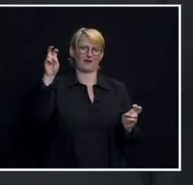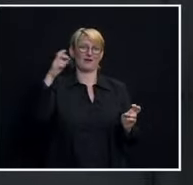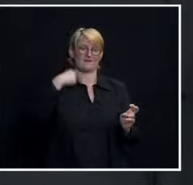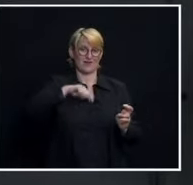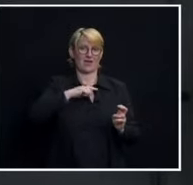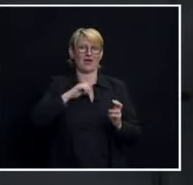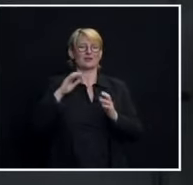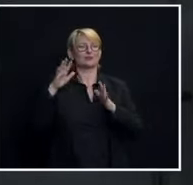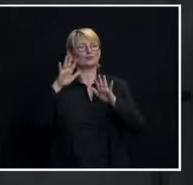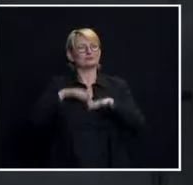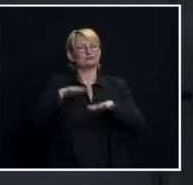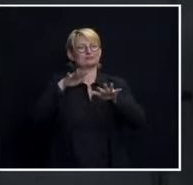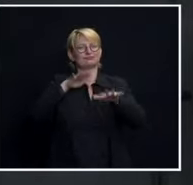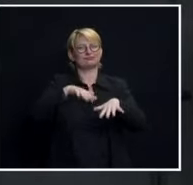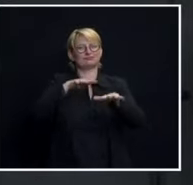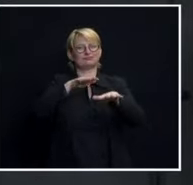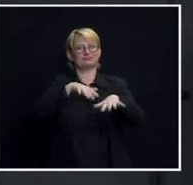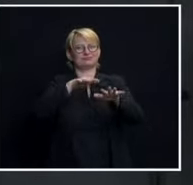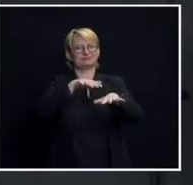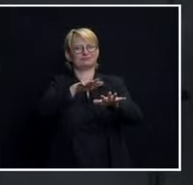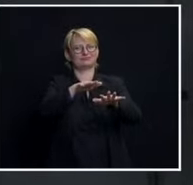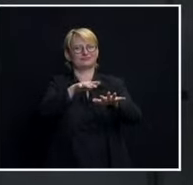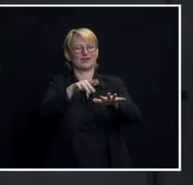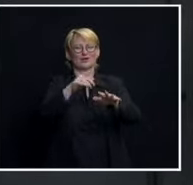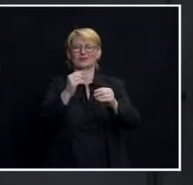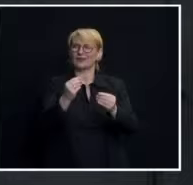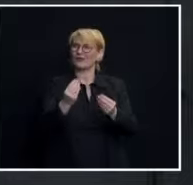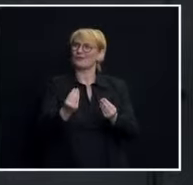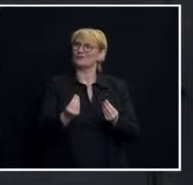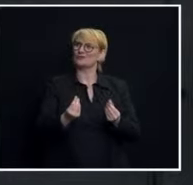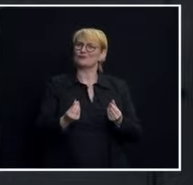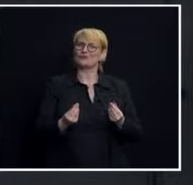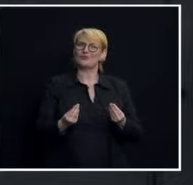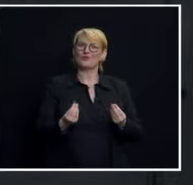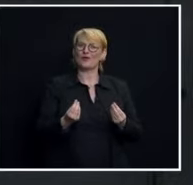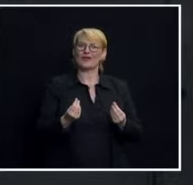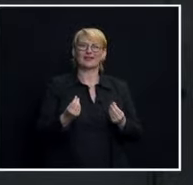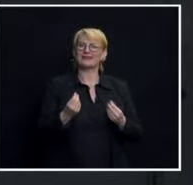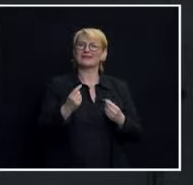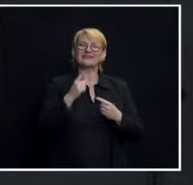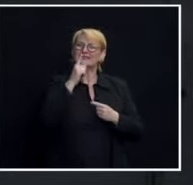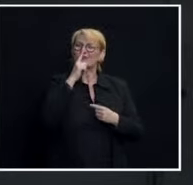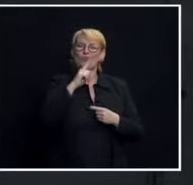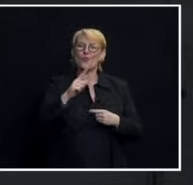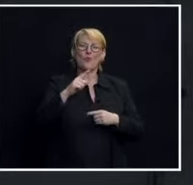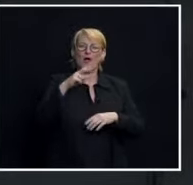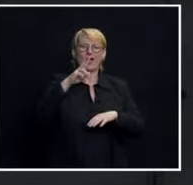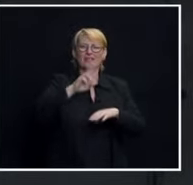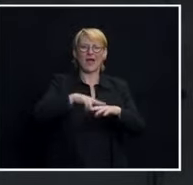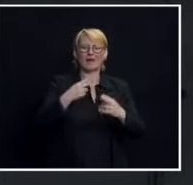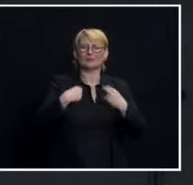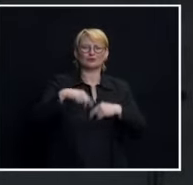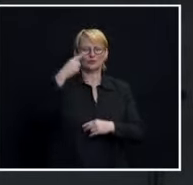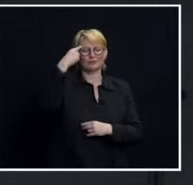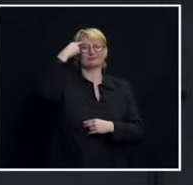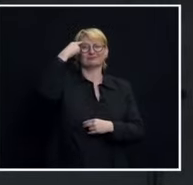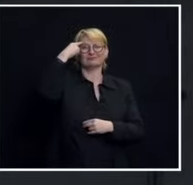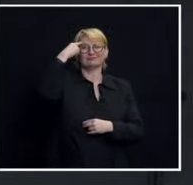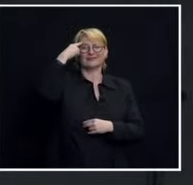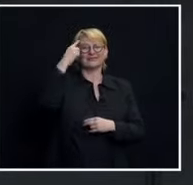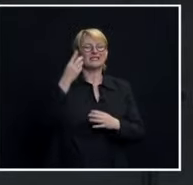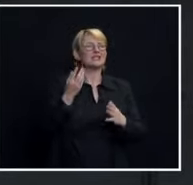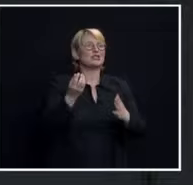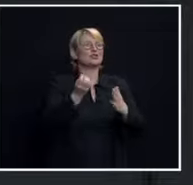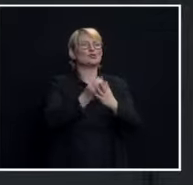deutlich gespürt, das ist nicht nur die Rückkehr der Namen, die symbolische Rückkehr